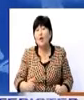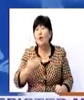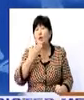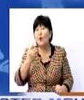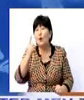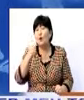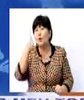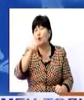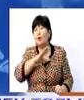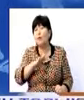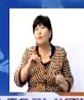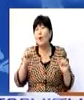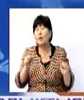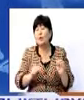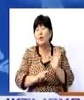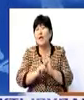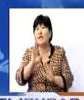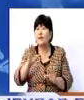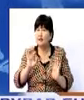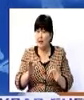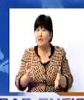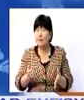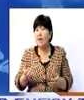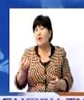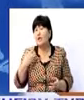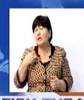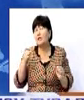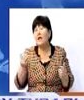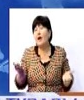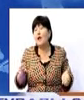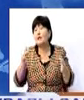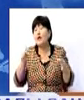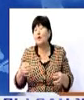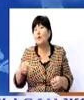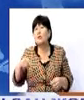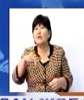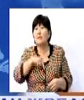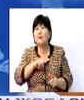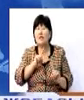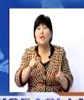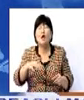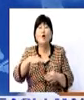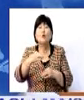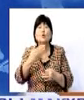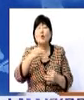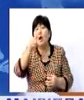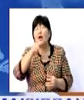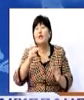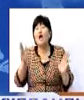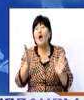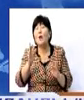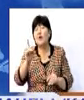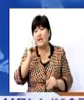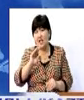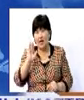Соңғы 100 жылда болмаған суықтың келетіні рас па? Қыс қызылордалықтарға қандай тосын мінез танытқалы тұр? Күздің соңғы айында ауа райы жанға